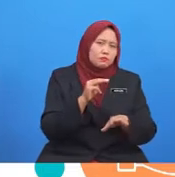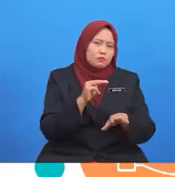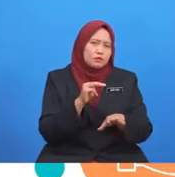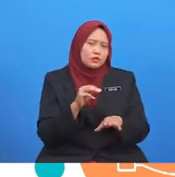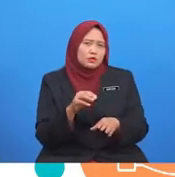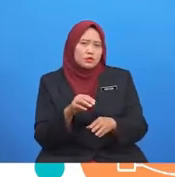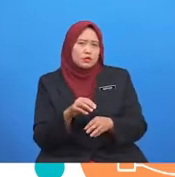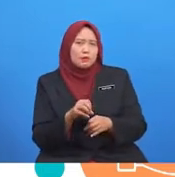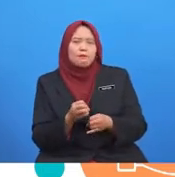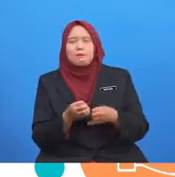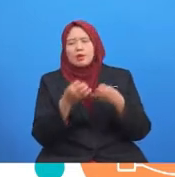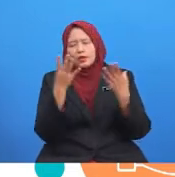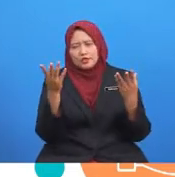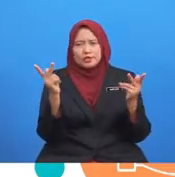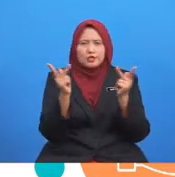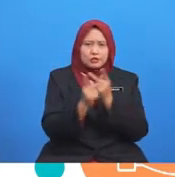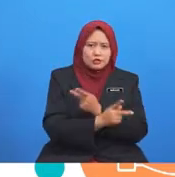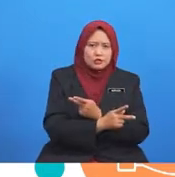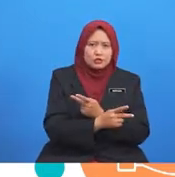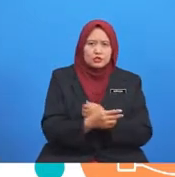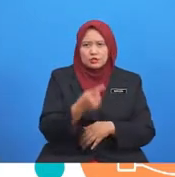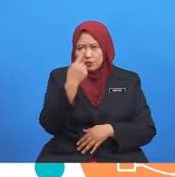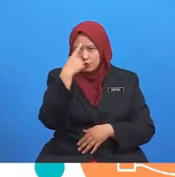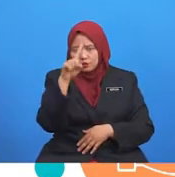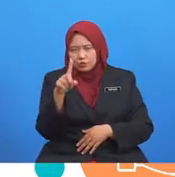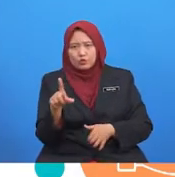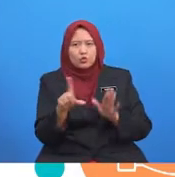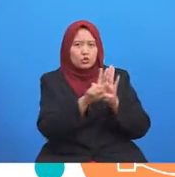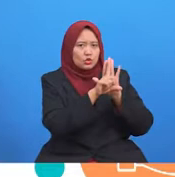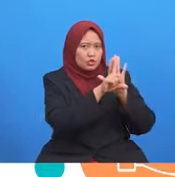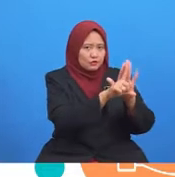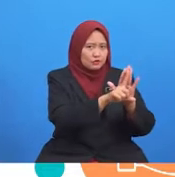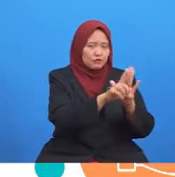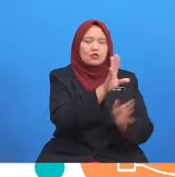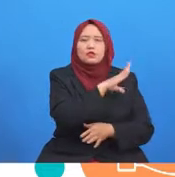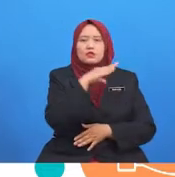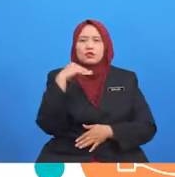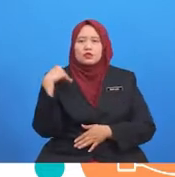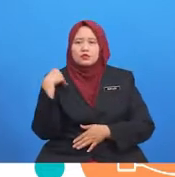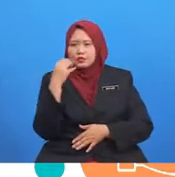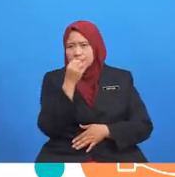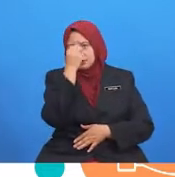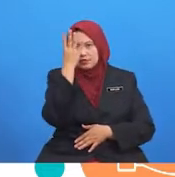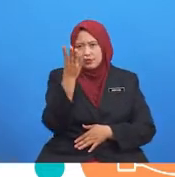memerlukan penerangan dan melabel bahagian-bahagian penting.